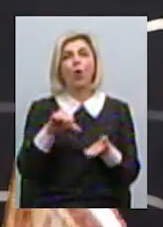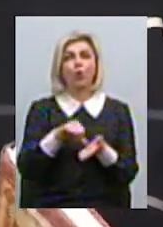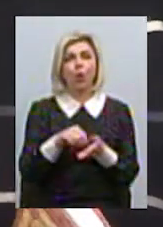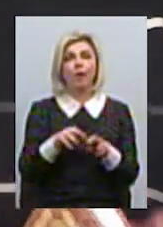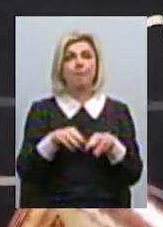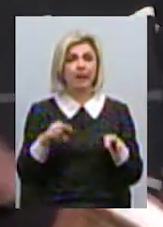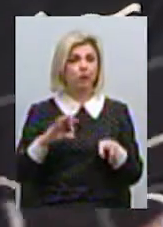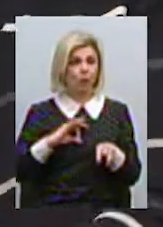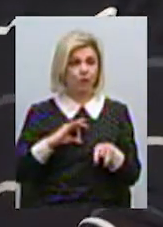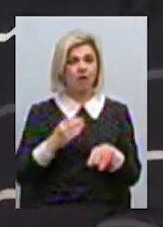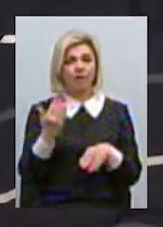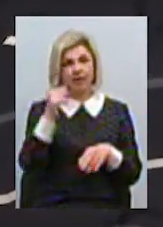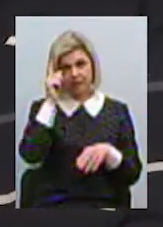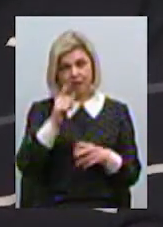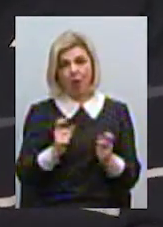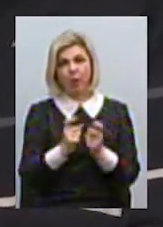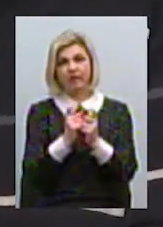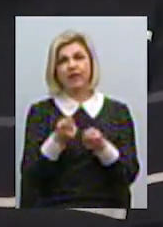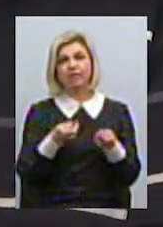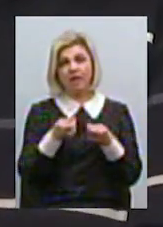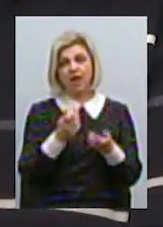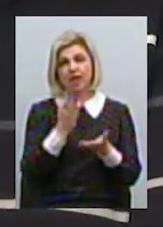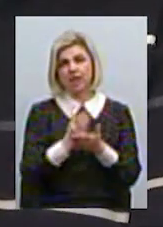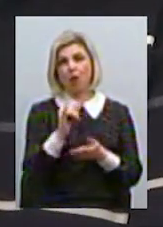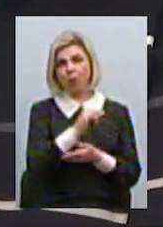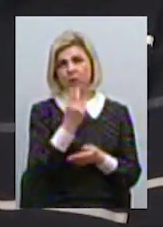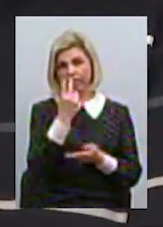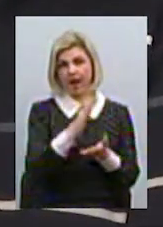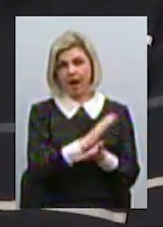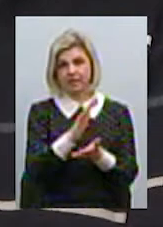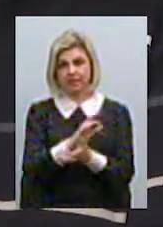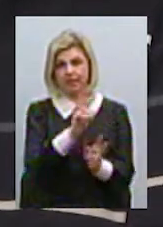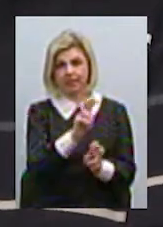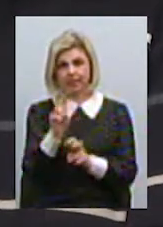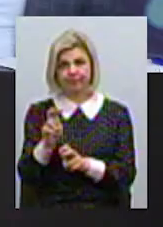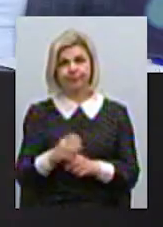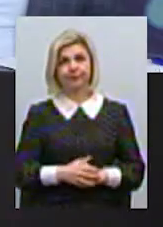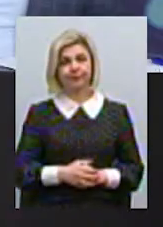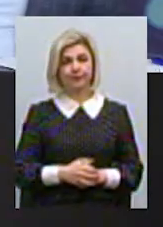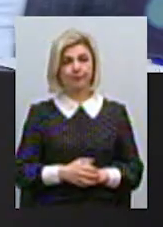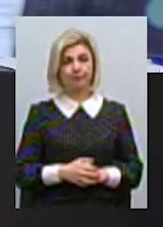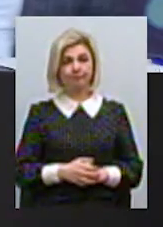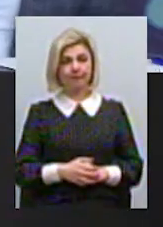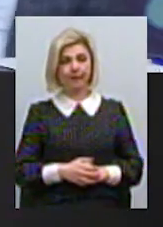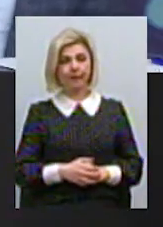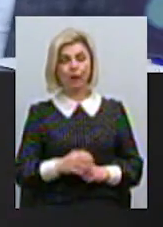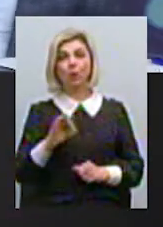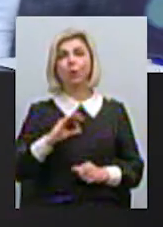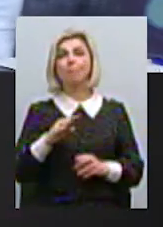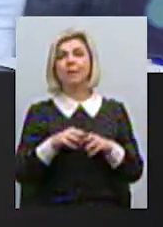що, ви знаєте, конфлікти з владою у нас є у двох газет і досі при роздержавленні. Мін'юст – це є орган,